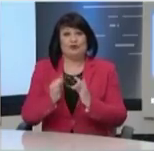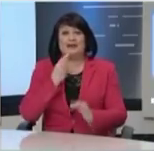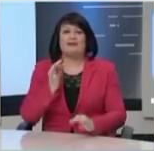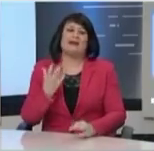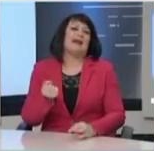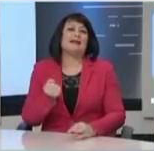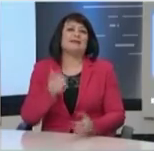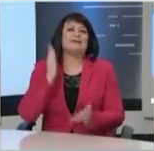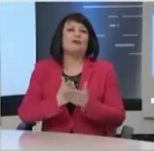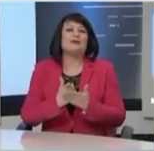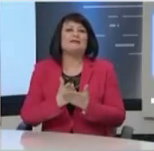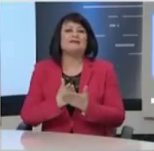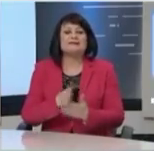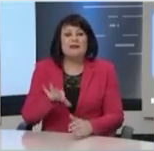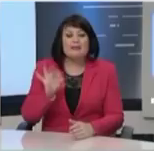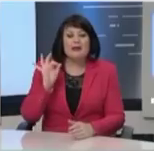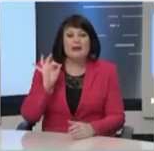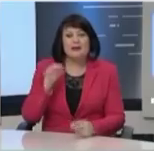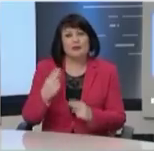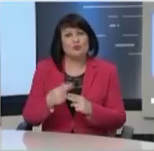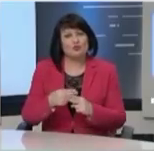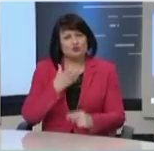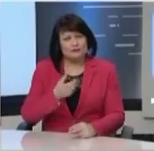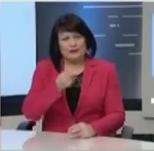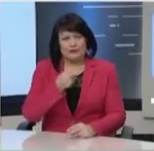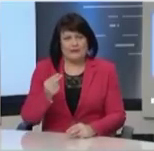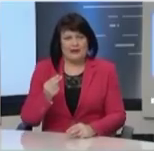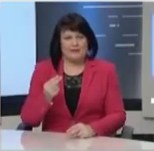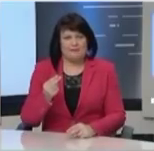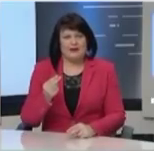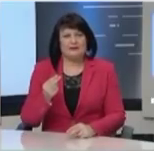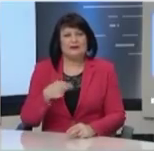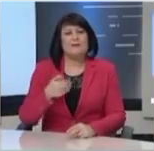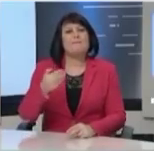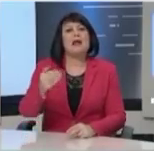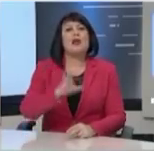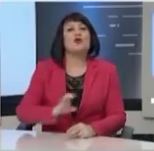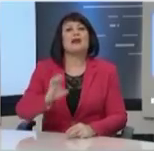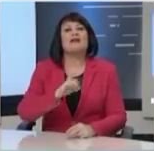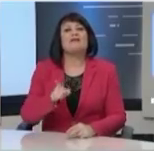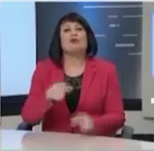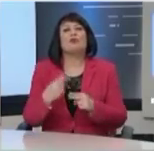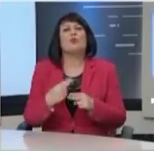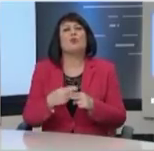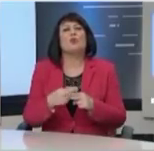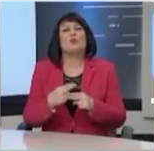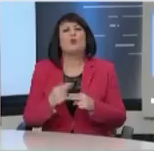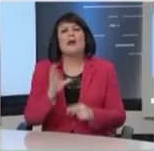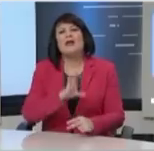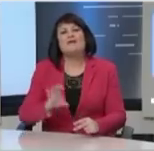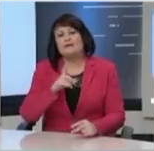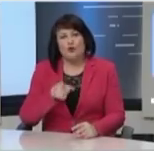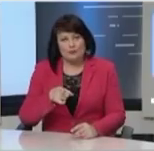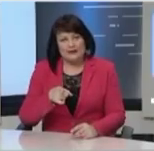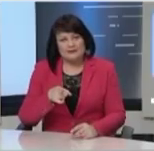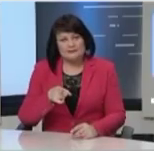να διαλέξετε σε ένα κρίσιμο θέμα που αφορά το μέλλον της Ευρώπης, το κύριο θέμα που συζητάει σήμερα η